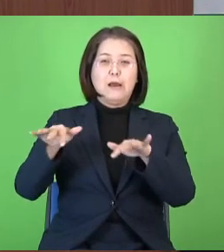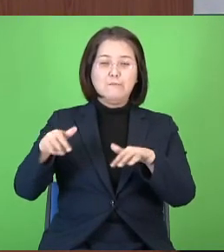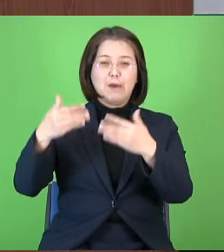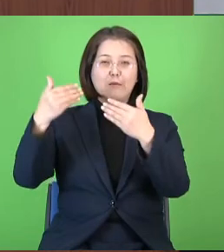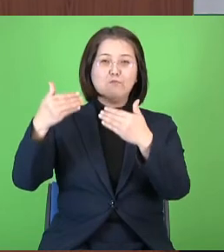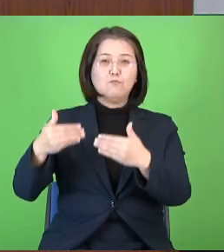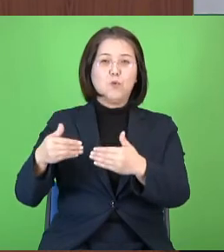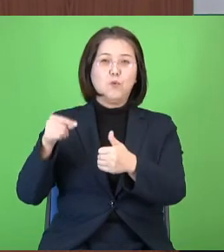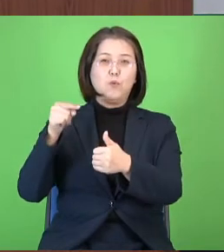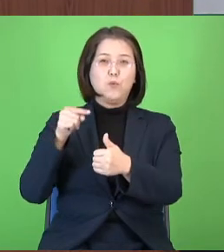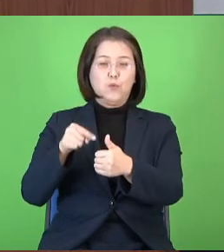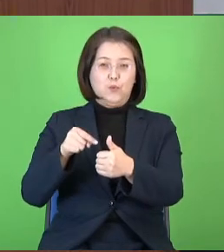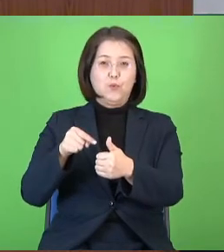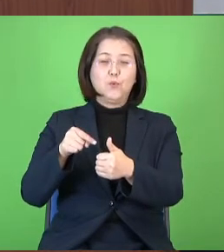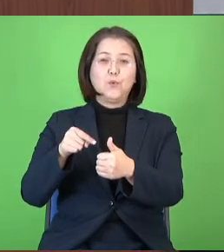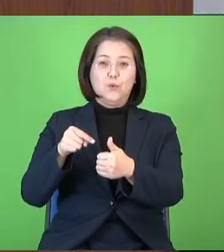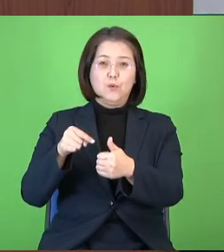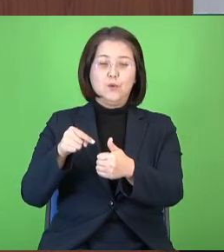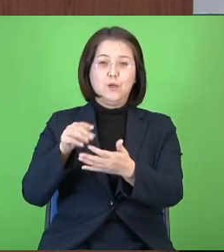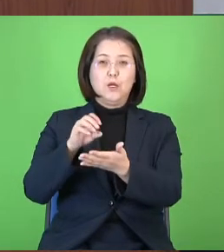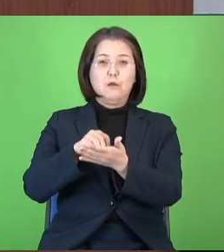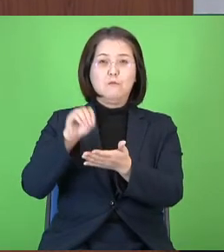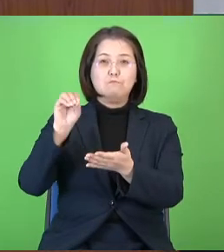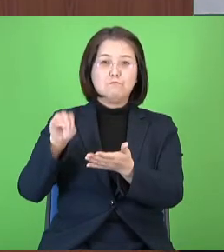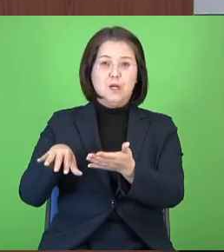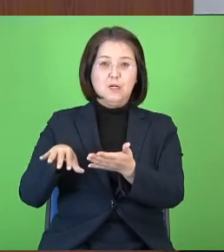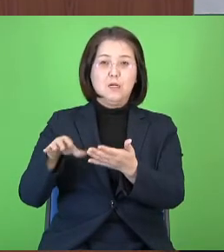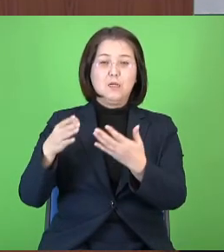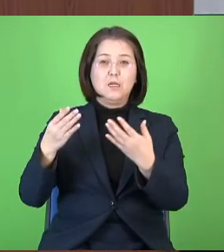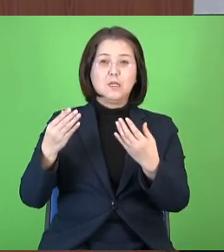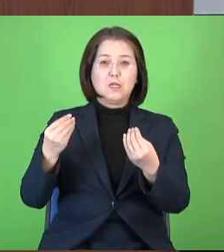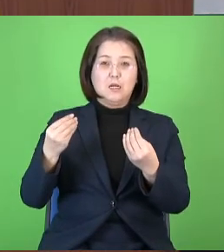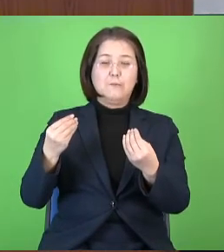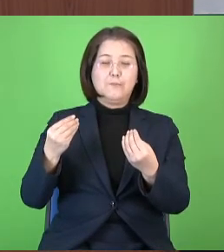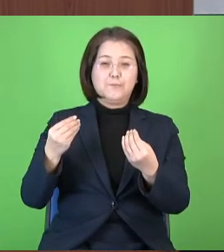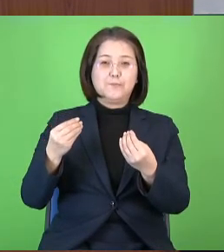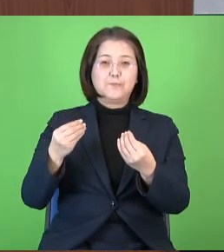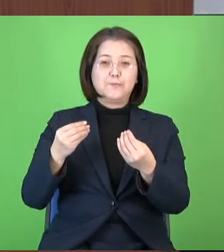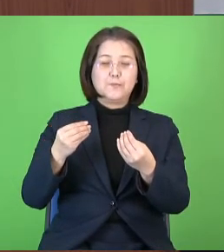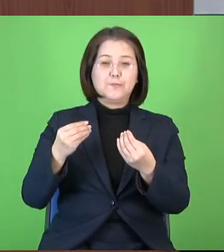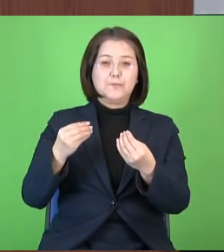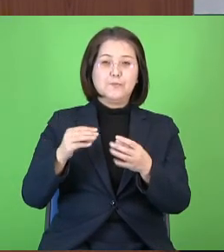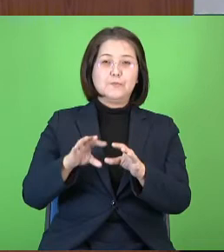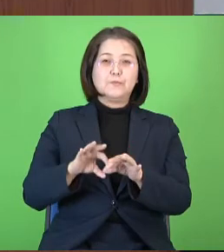もあり aまあ今や祝い iphone